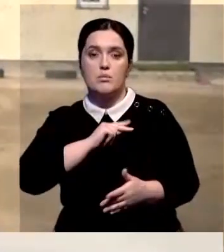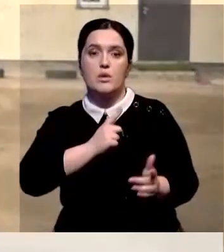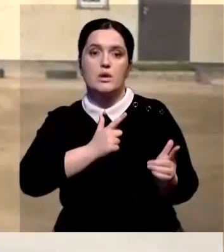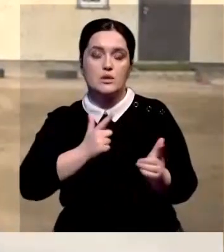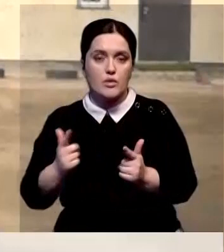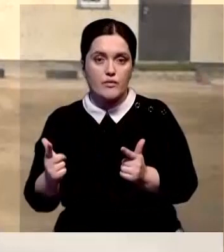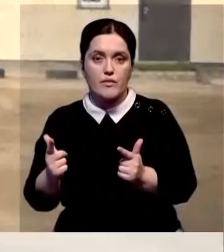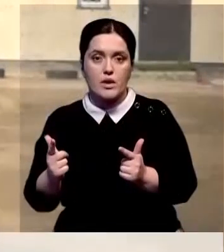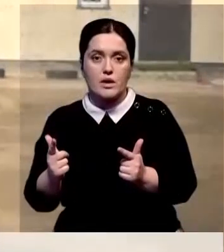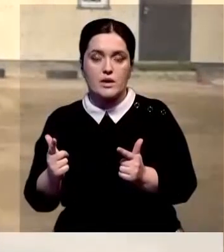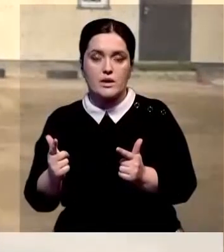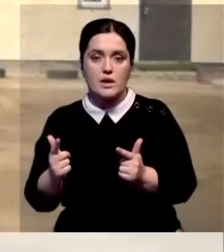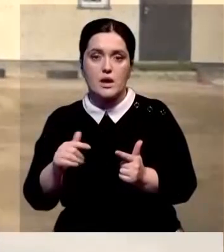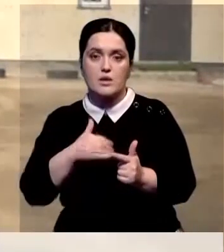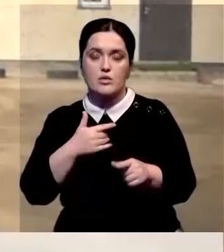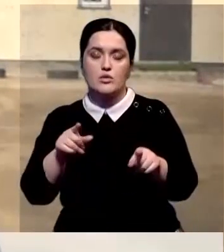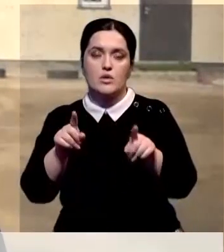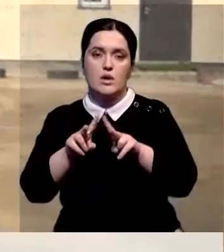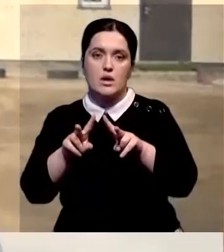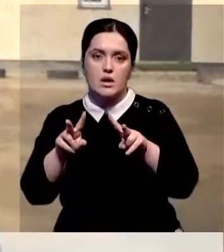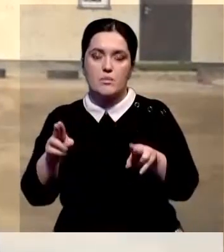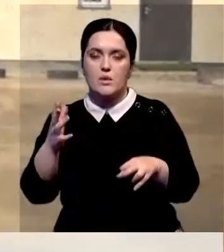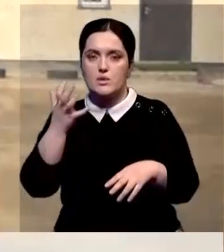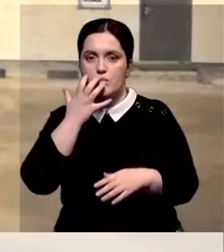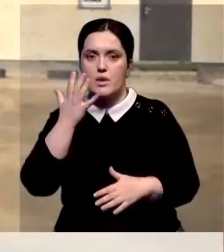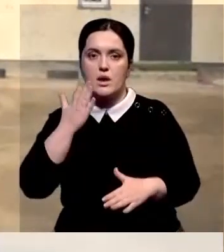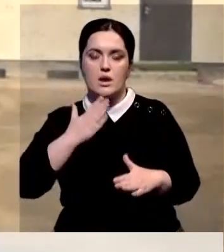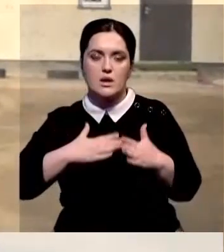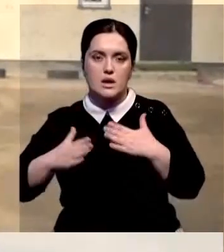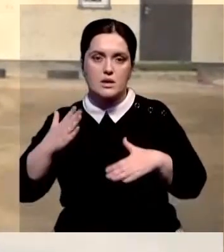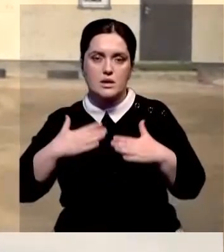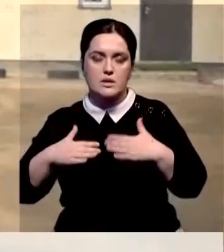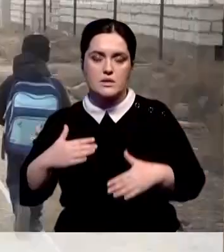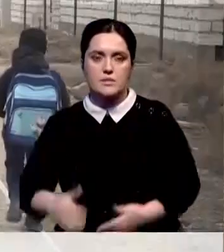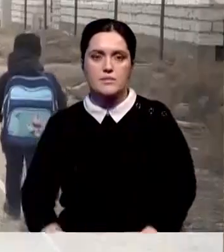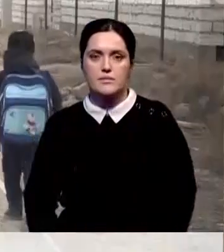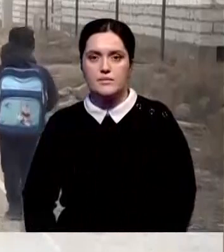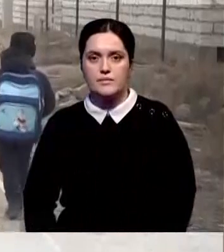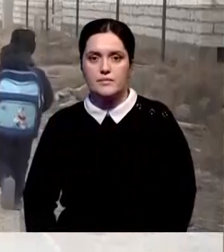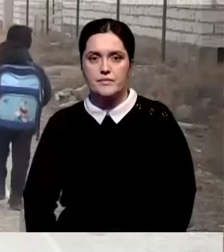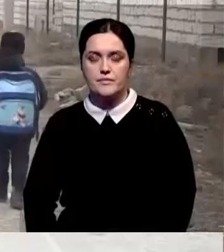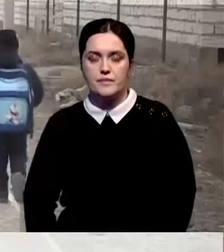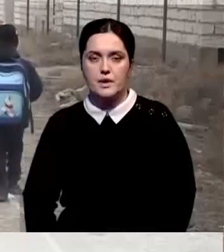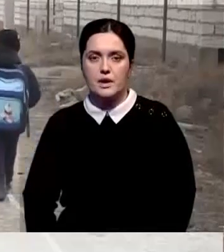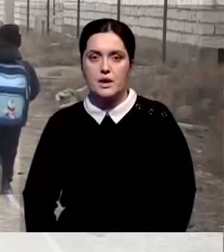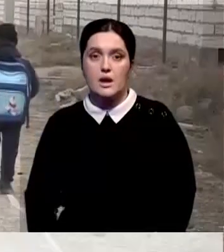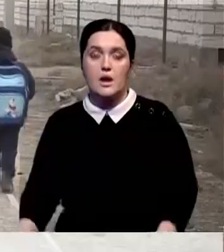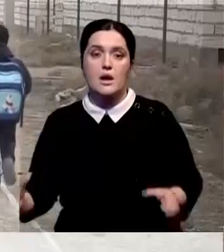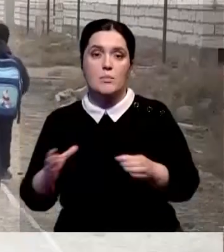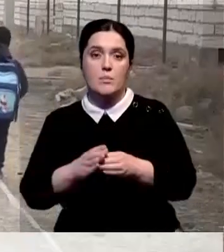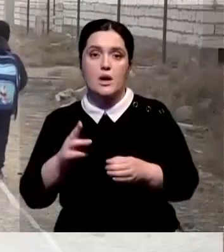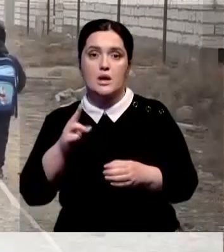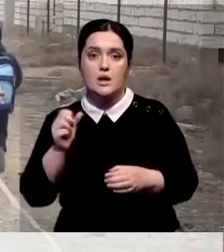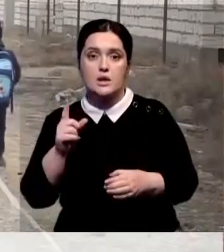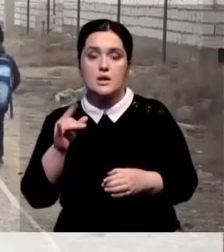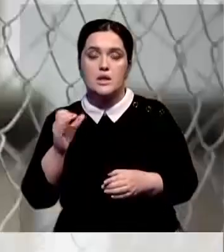завершили. Хотелось бы, чтобы они также встретили в тепле и радости Новый год. Специалисты компании